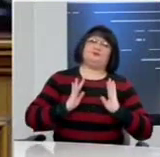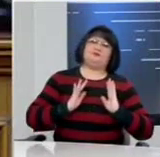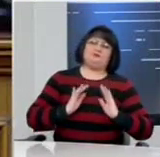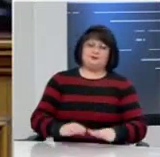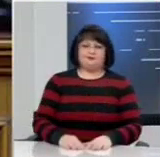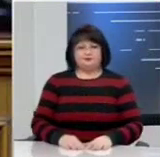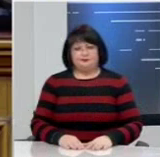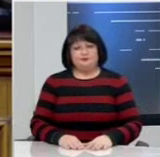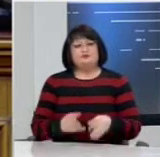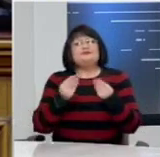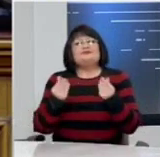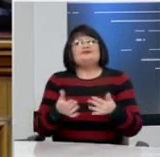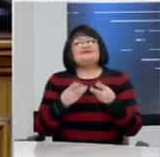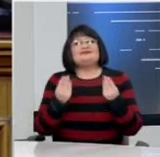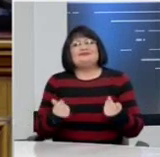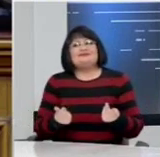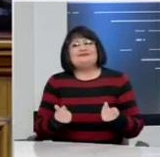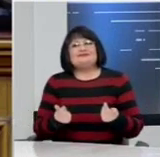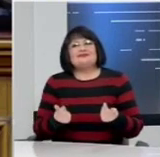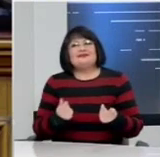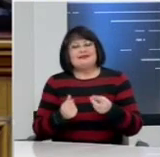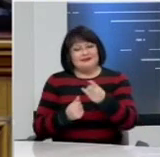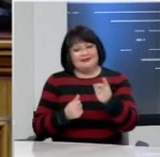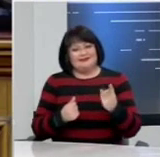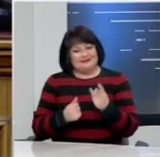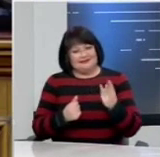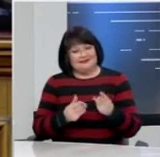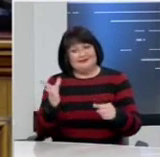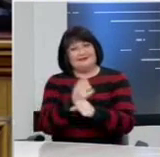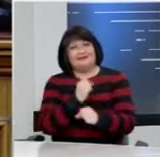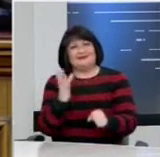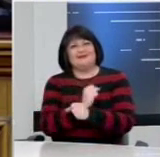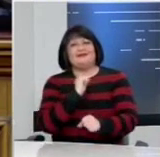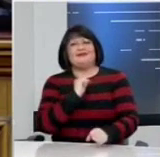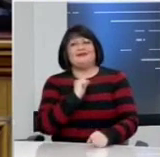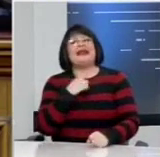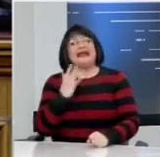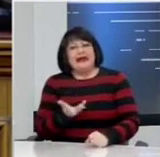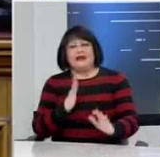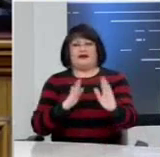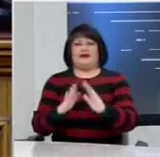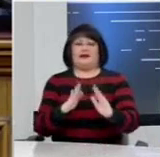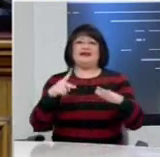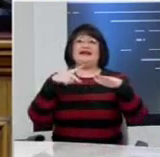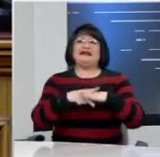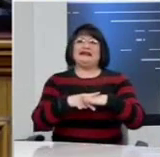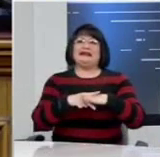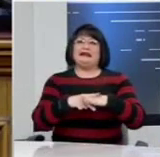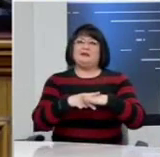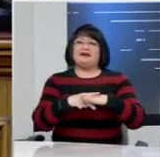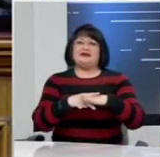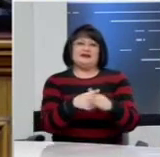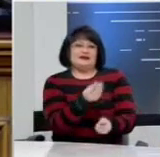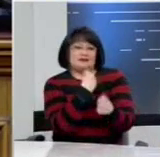τρόπο βεβαίως είναι με ένας μπάρο τρία τριγώνια, όχι δύο. Και δίνουν ασυλία σε τραπεζίτες για υποθέσεις